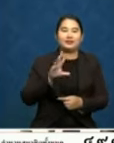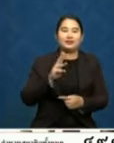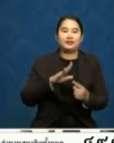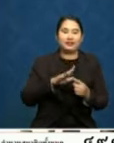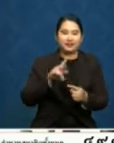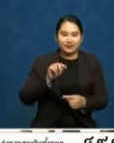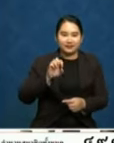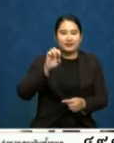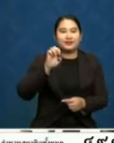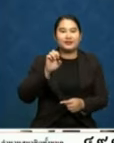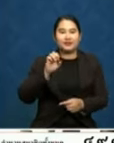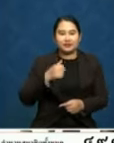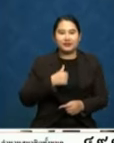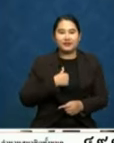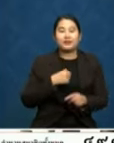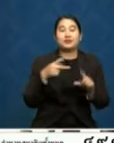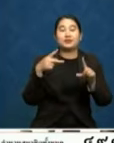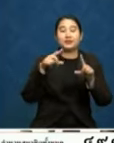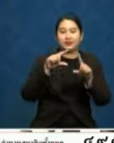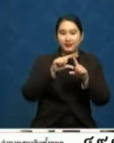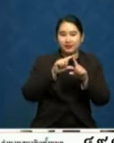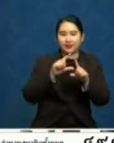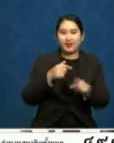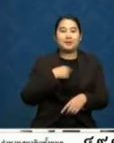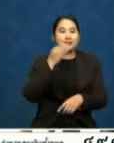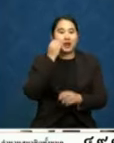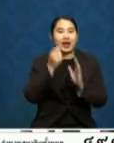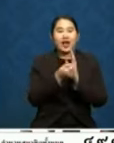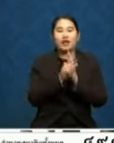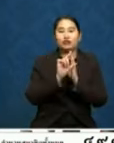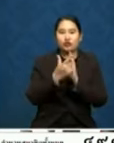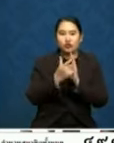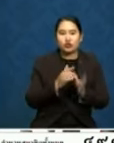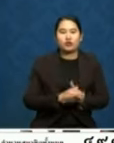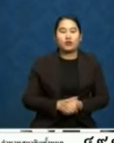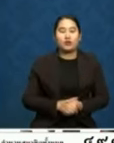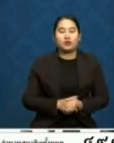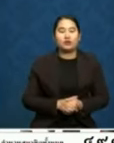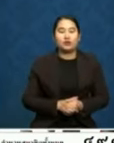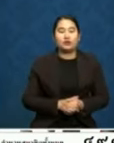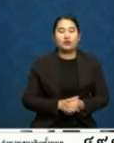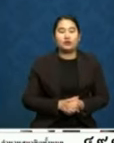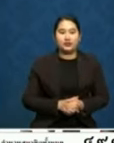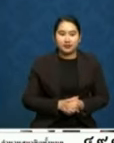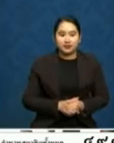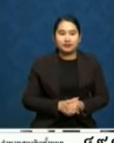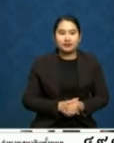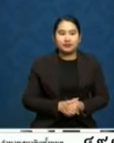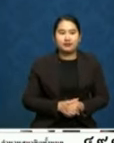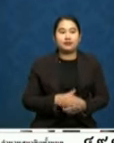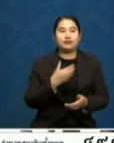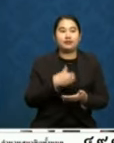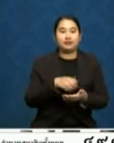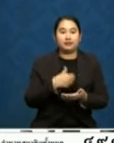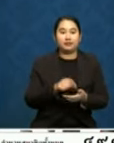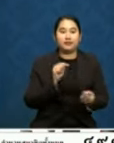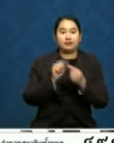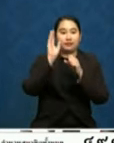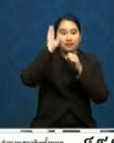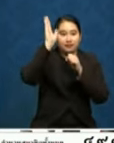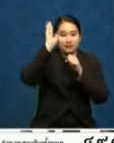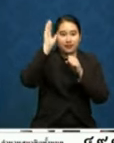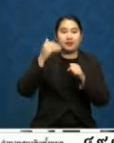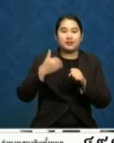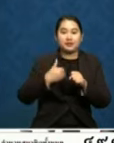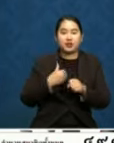รายชื่อพรรคประชาชนคนจังหวัดอ่างทองครับท่านประธานครับผมเป็นผู้ที่ขอแปรยตินะครับ